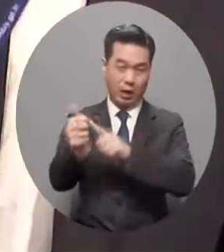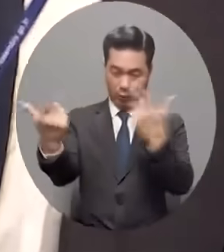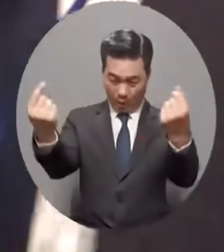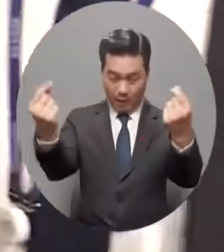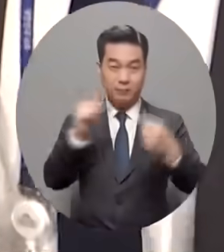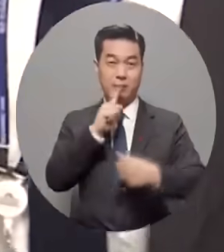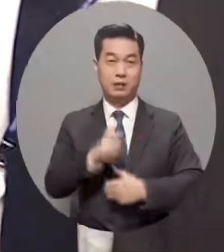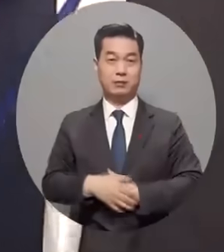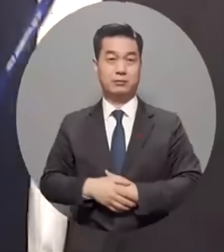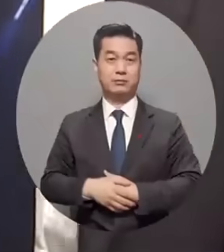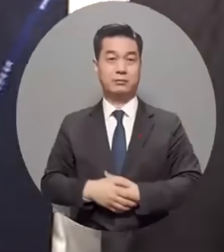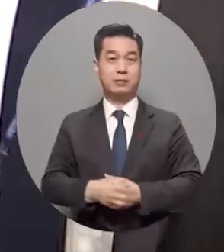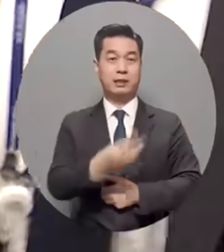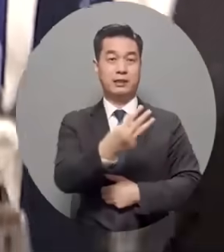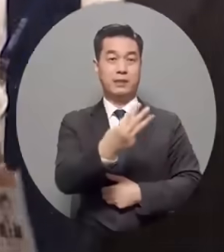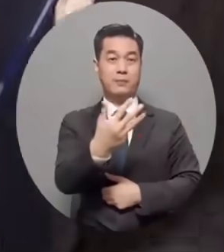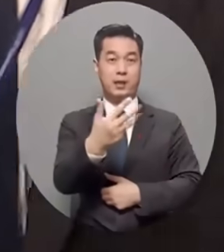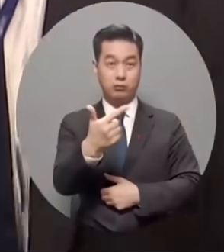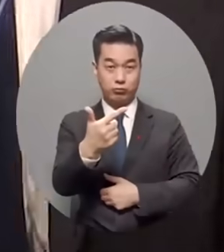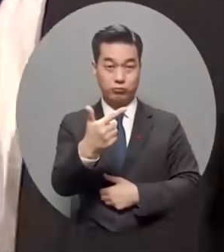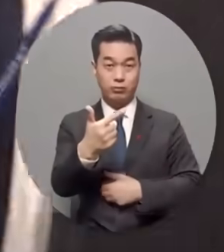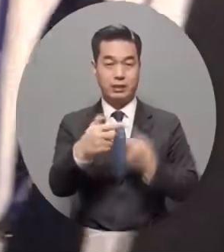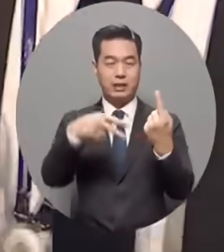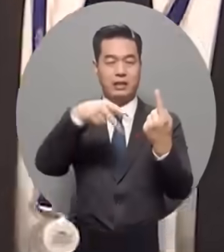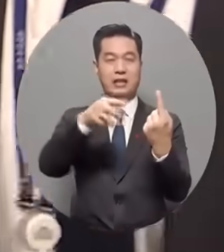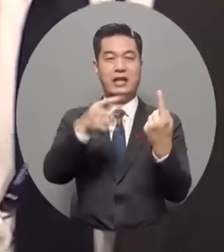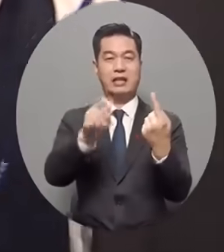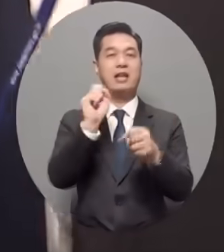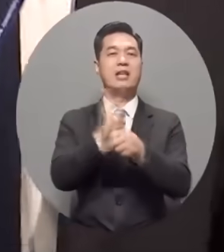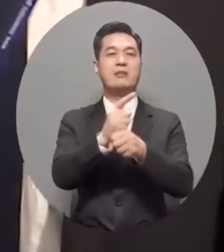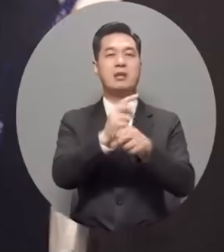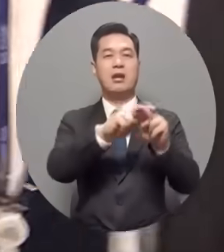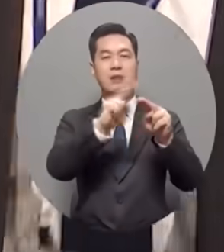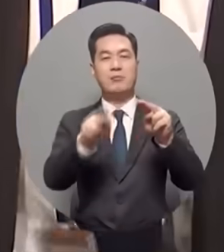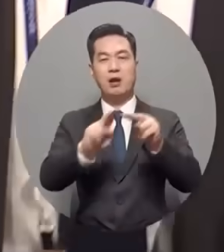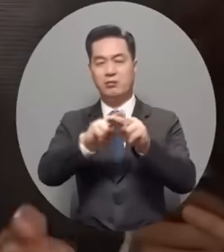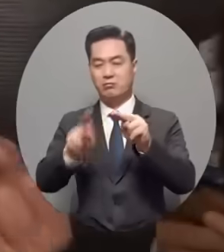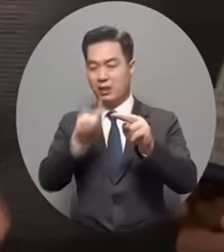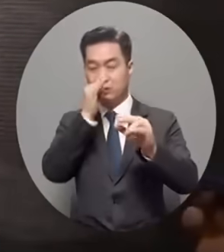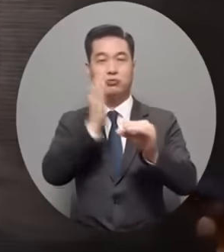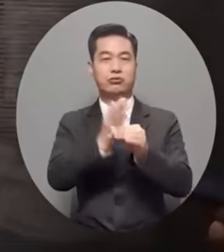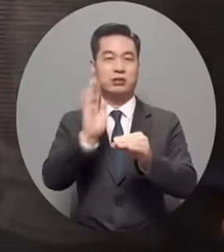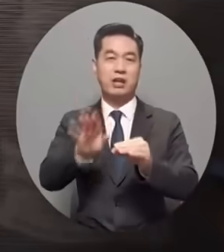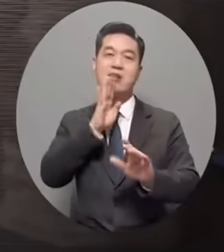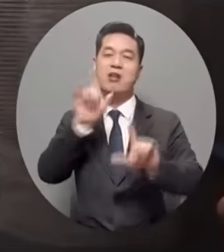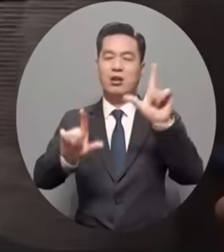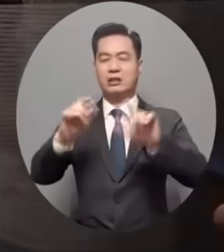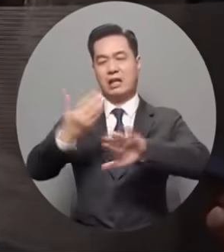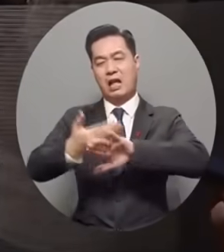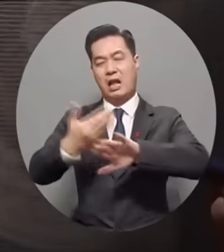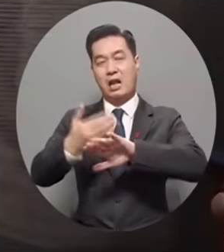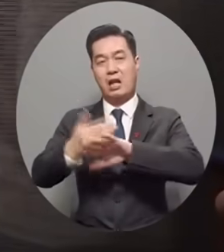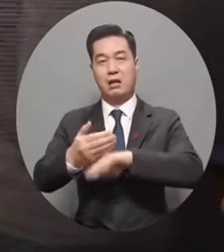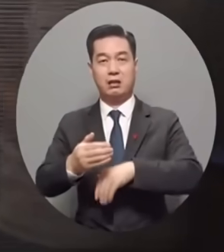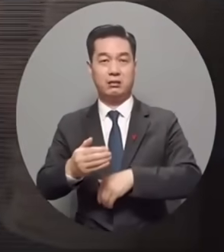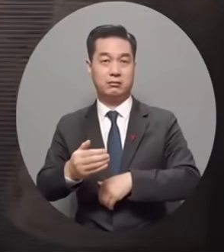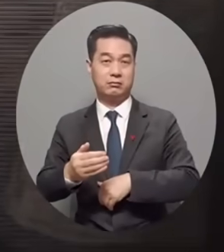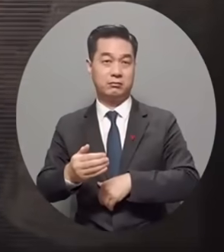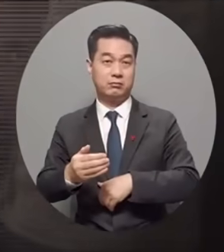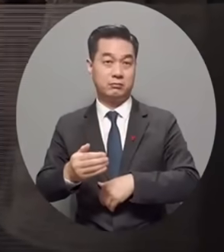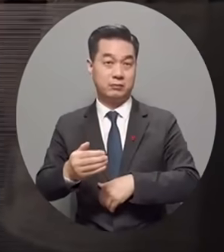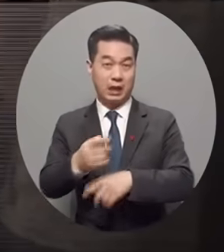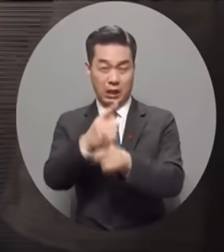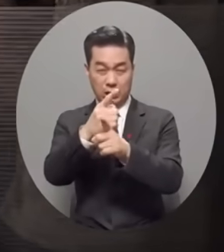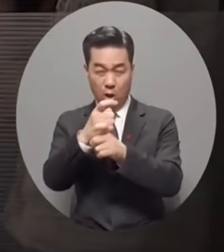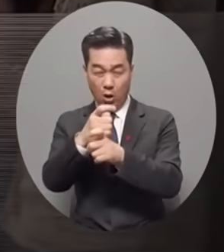이미 386 1세대들이 거의 퇴진하고 있는데 현실과 다른 얘기로 가상의 적을 상정해 분노와 증오를